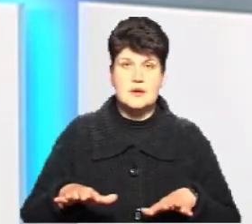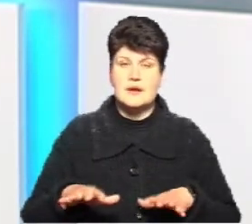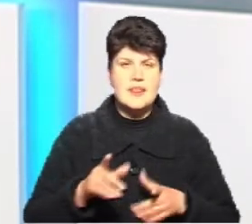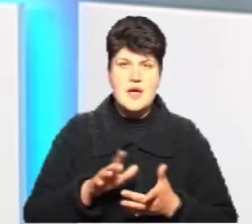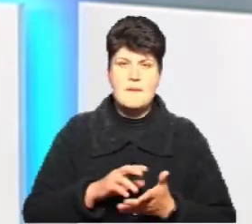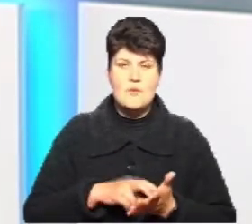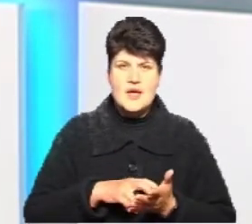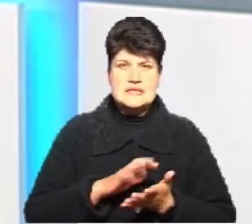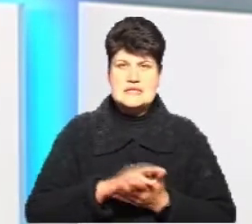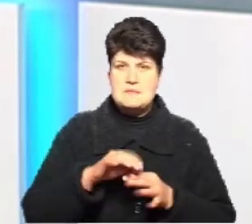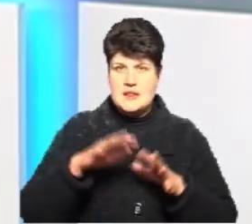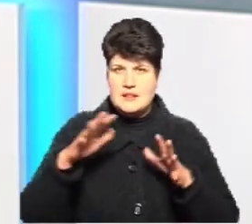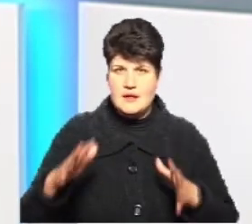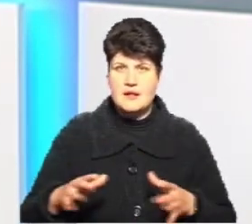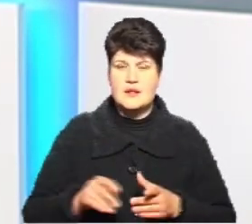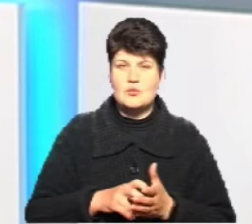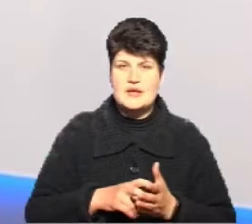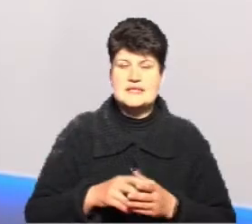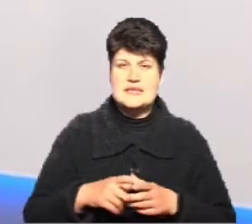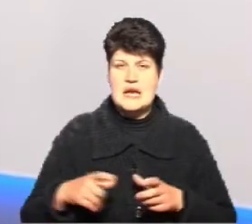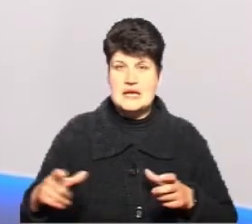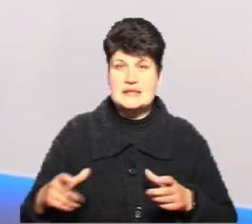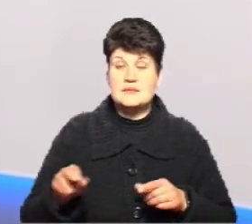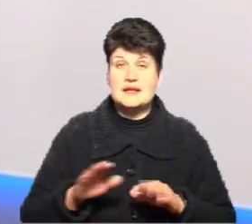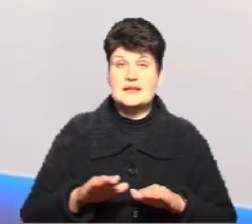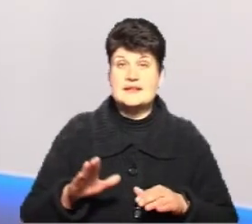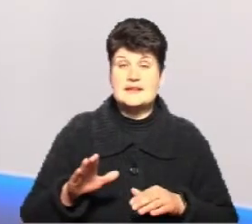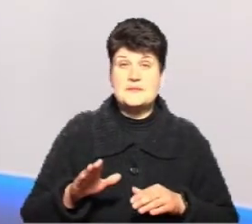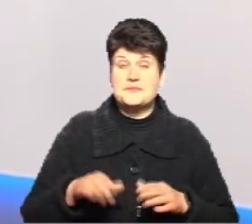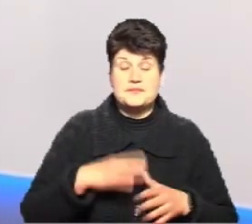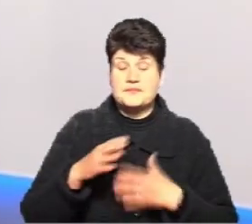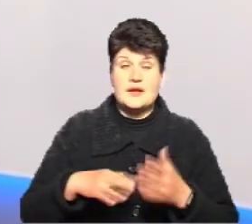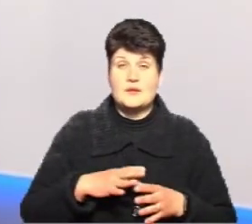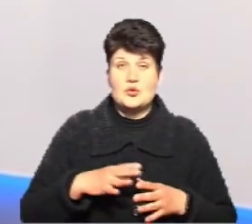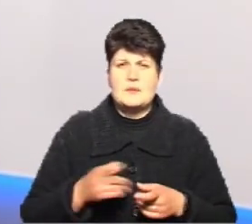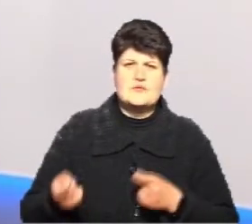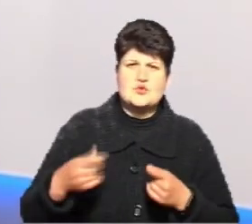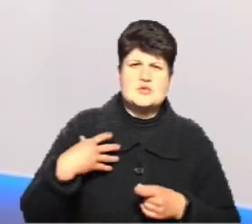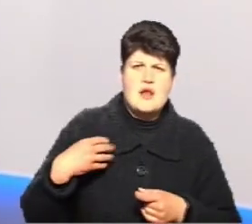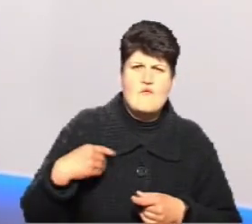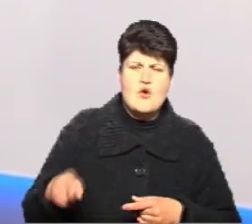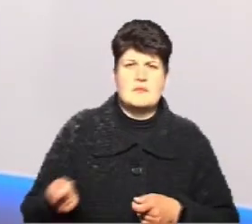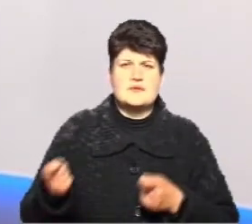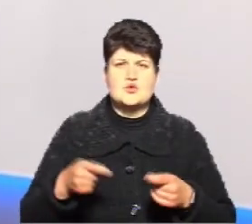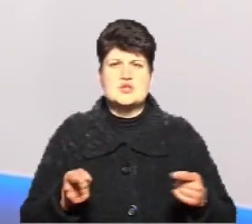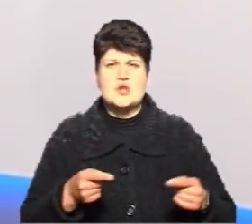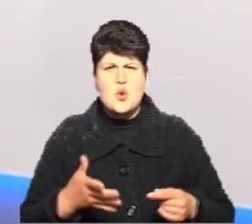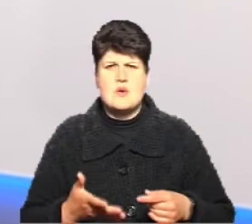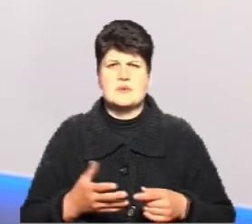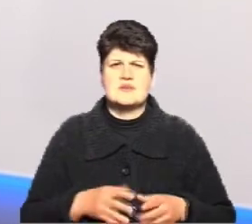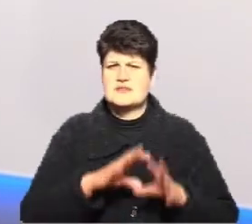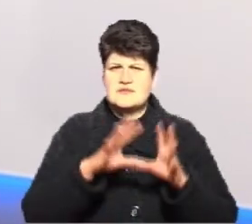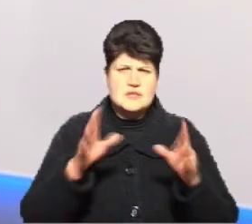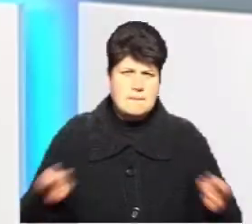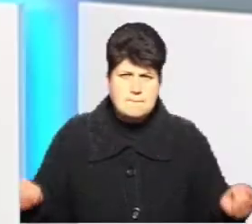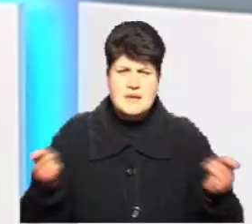сміттєсортувальної лінії. Нам настільки там таке дитинство було, коли обговорювалося, да? Привезуть зі Львова, привезуть там з Тернополя, зі всіх усюди привезуть, не